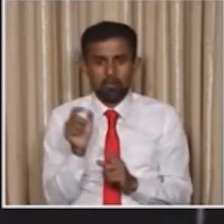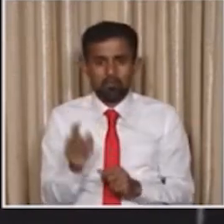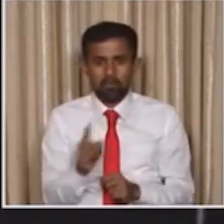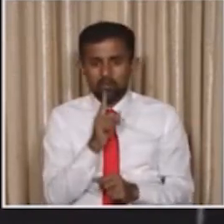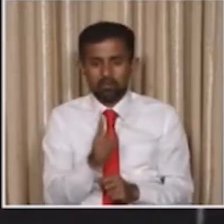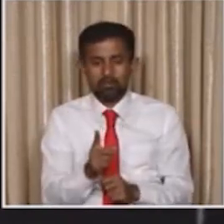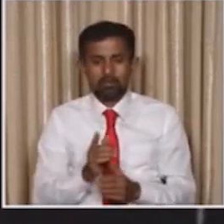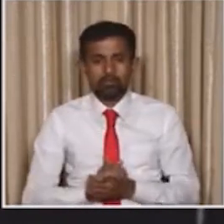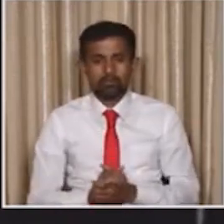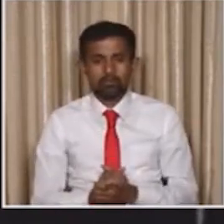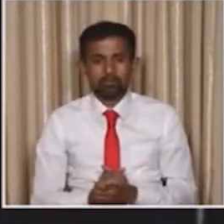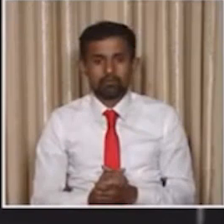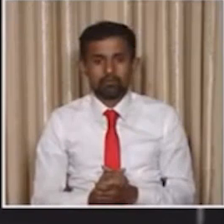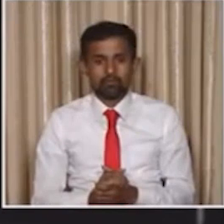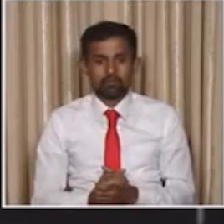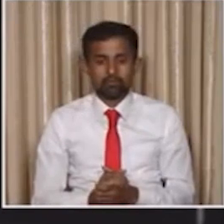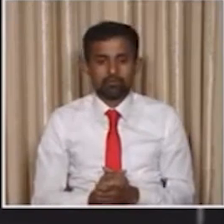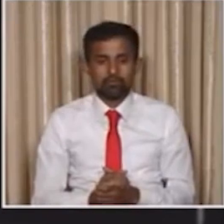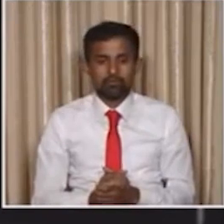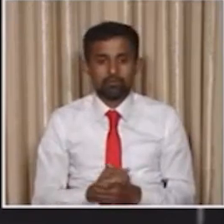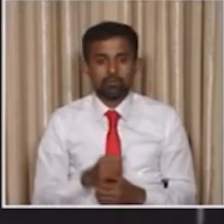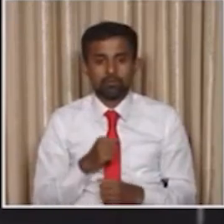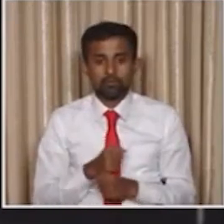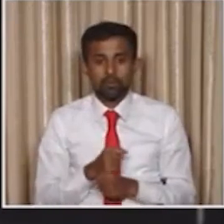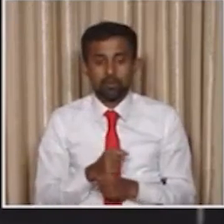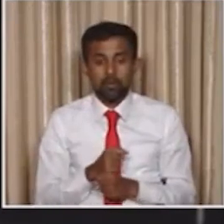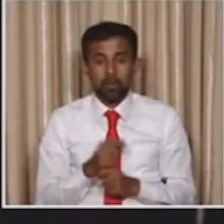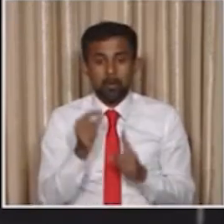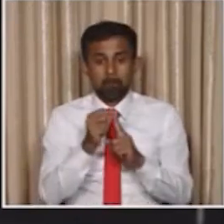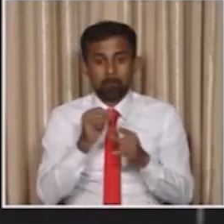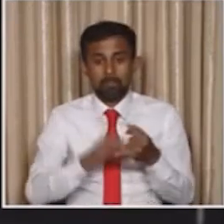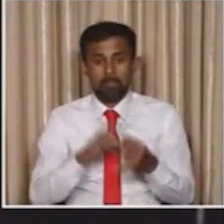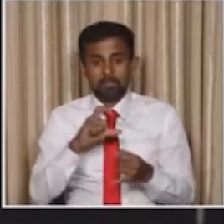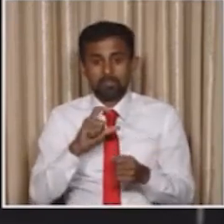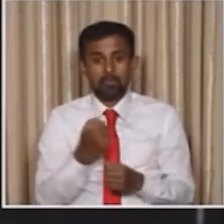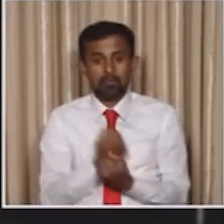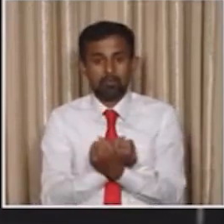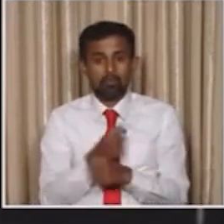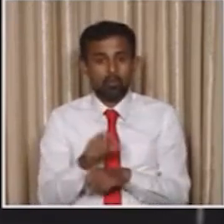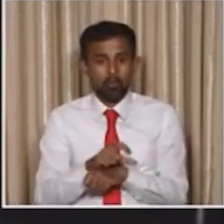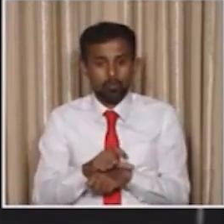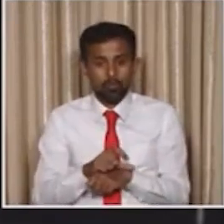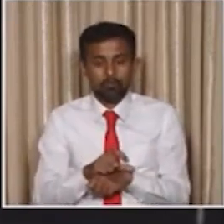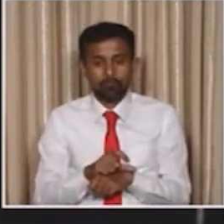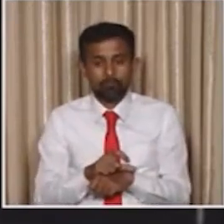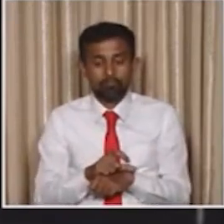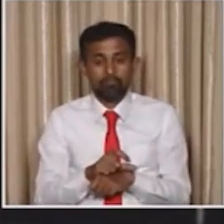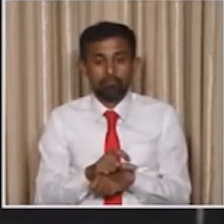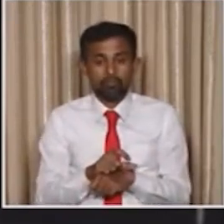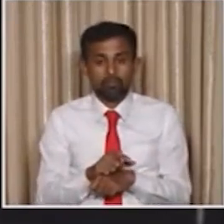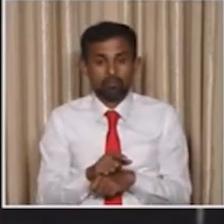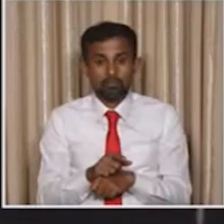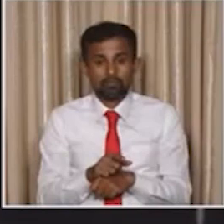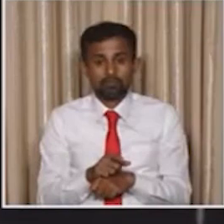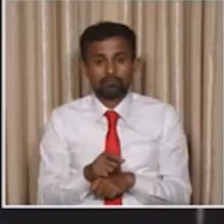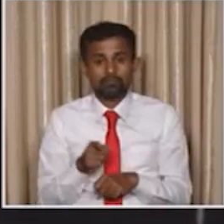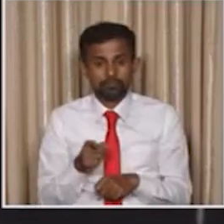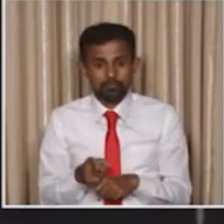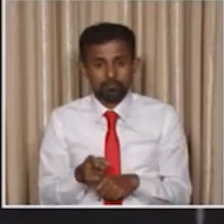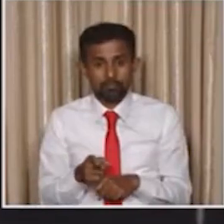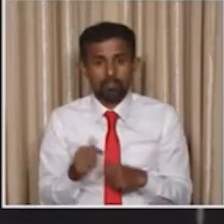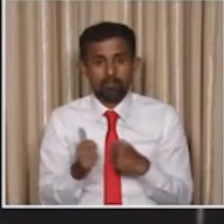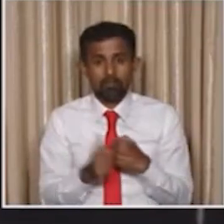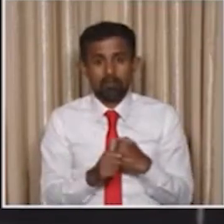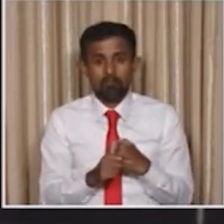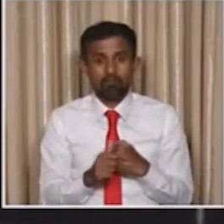කළා. විශේෂයෙන් රාජ්‍ය සේවා කොමිෂන් සභාව, පොලිස් කොමිෂන් සභාව, මේ කොමිෂන් සභා අපි